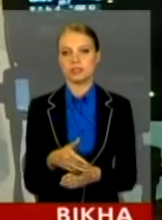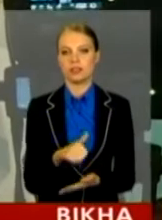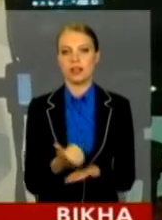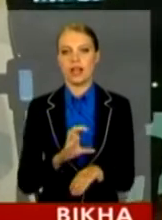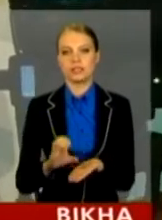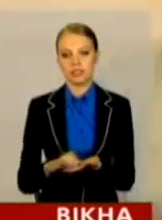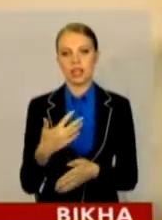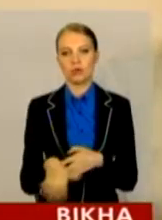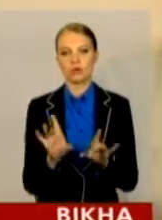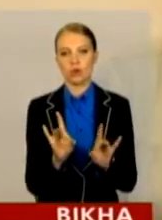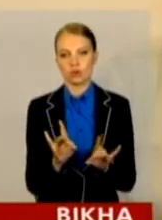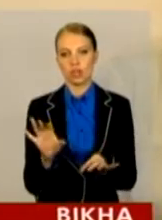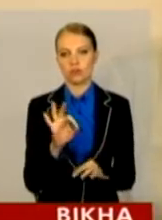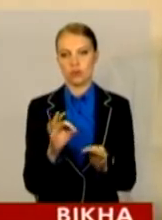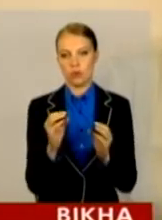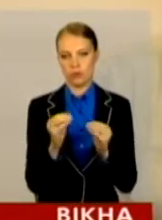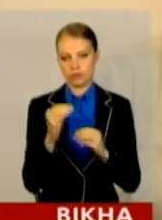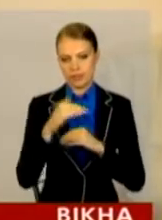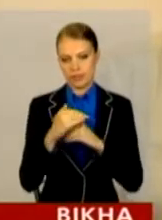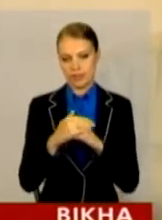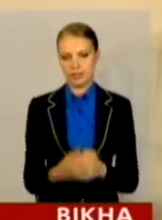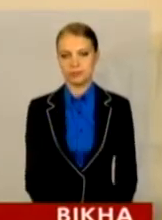генсека вже розкажемо вам о 10-й. Віто.